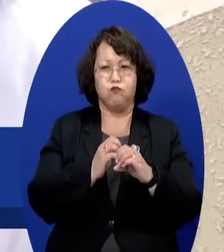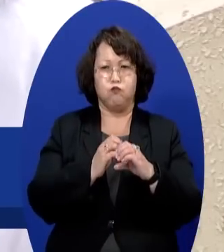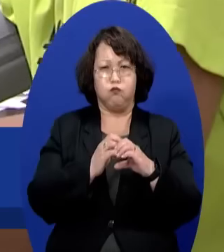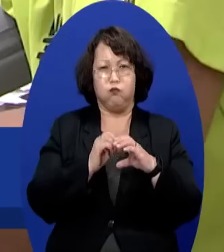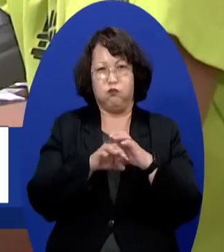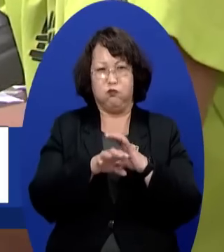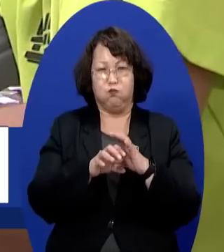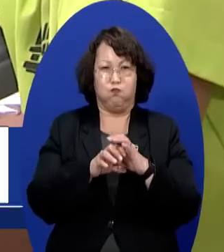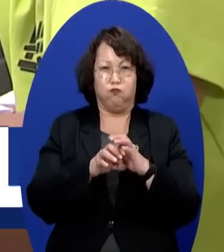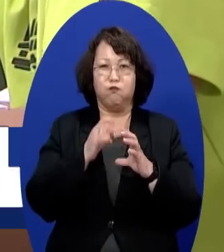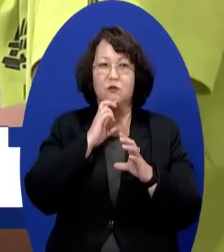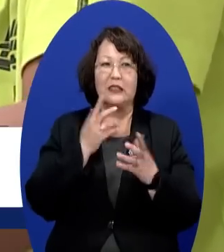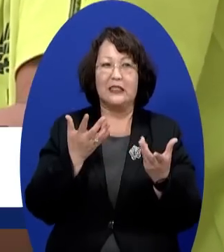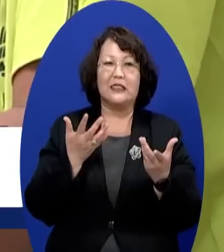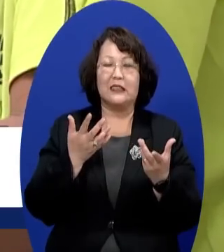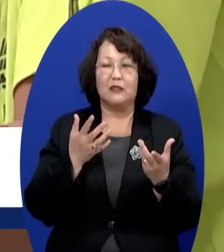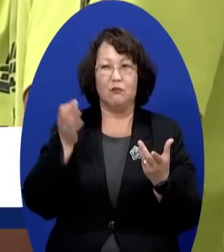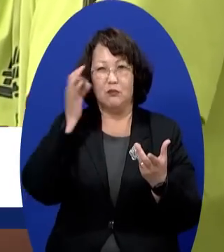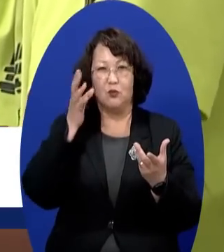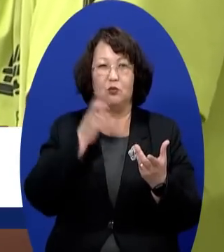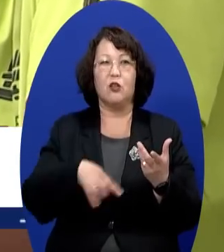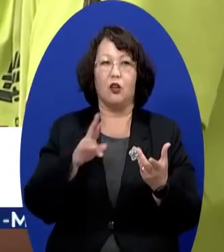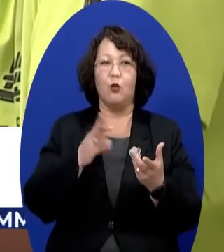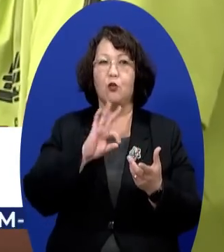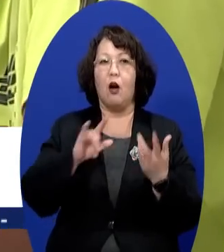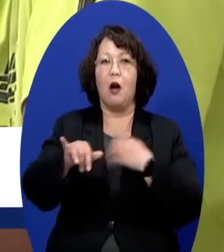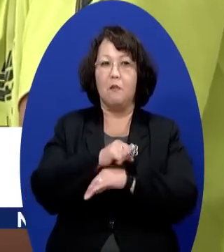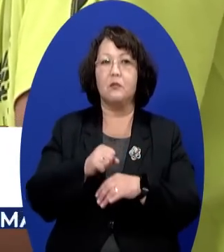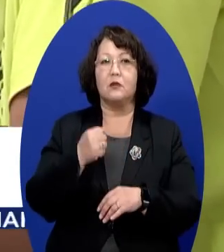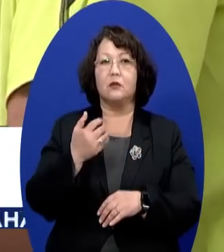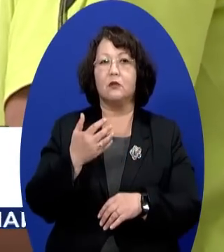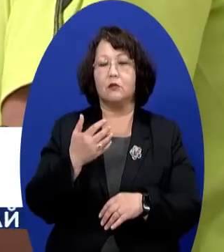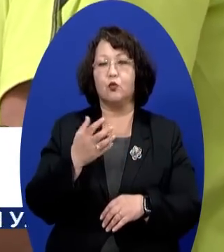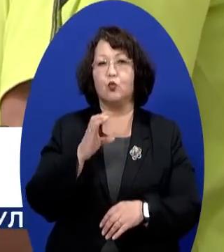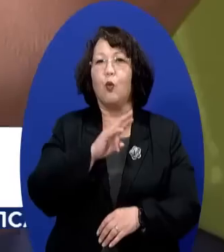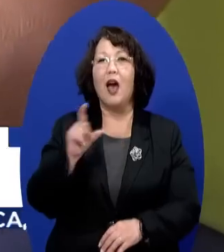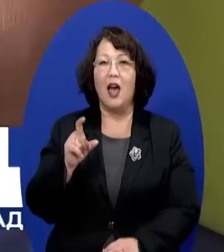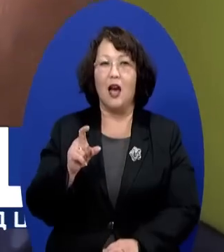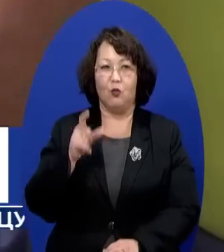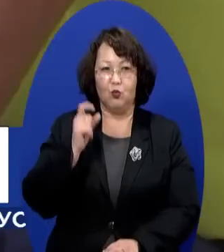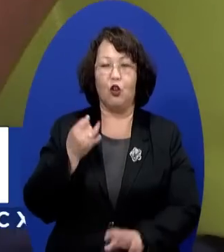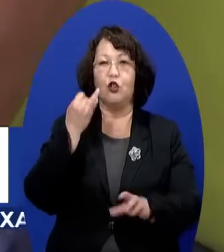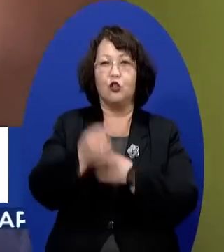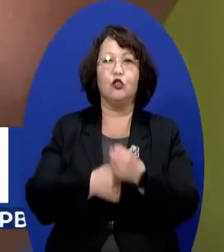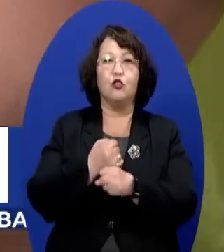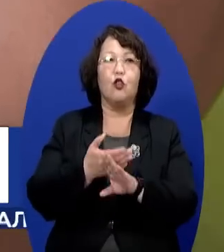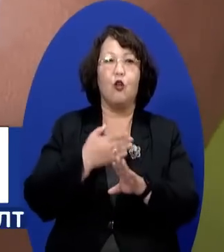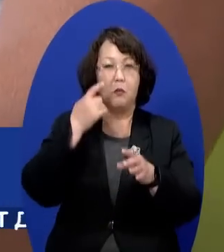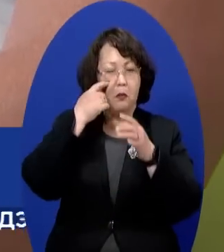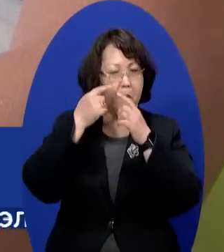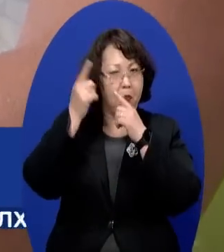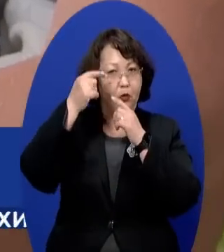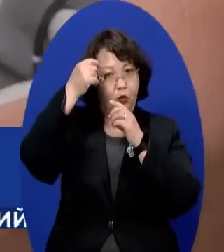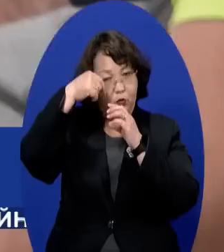байна. Өмнөгов аймгийн 5-р багийн иргэн сүхэ 7 жилийн өмнө нүдэнд нь цус гарвжээ. Тухайн үед имлэгээр явж арга